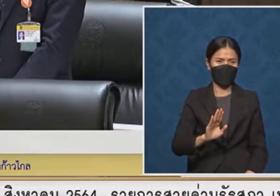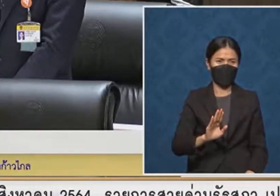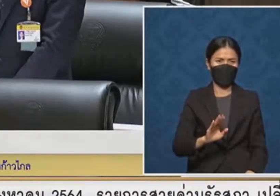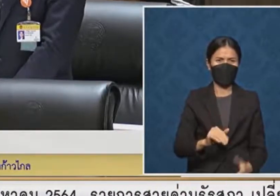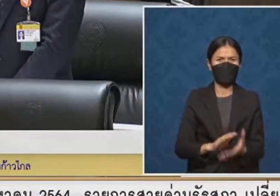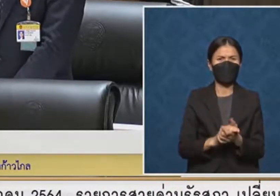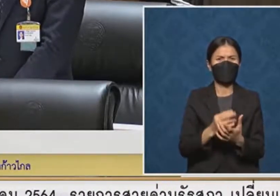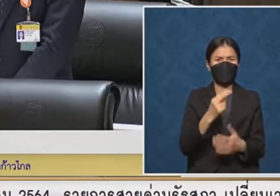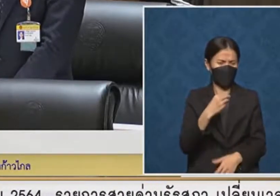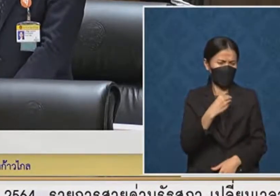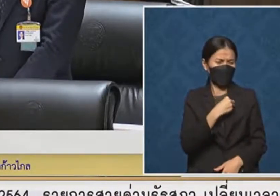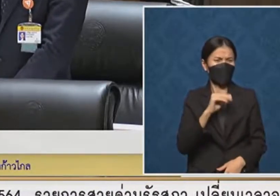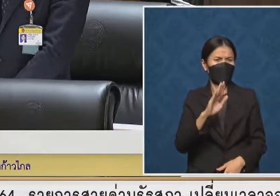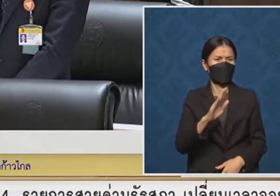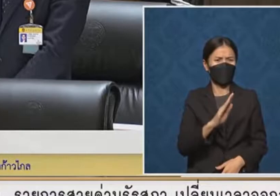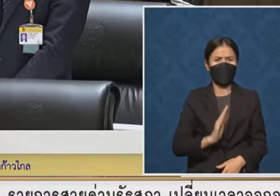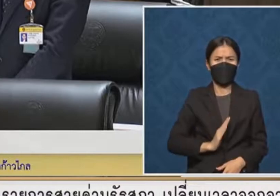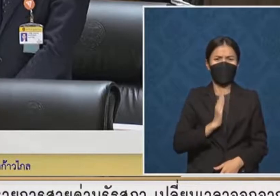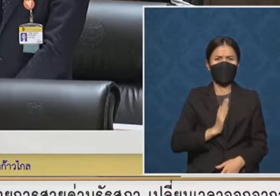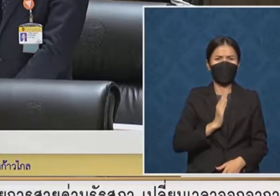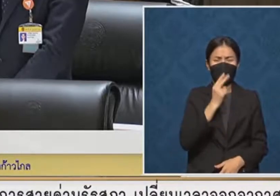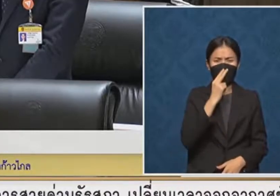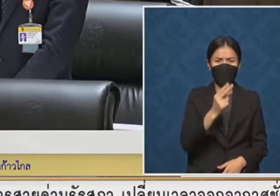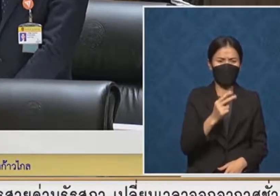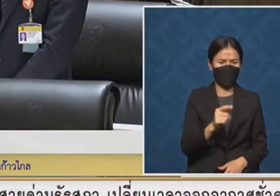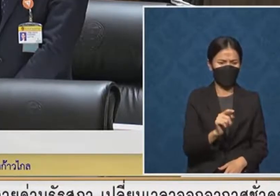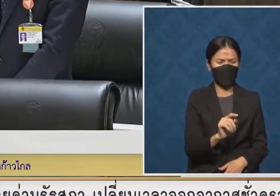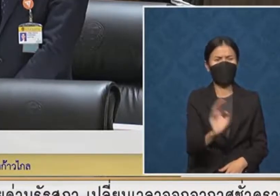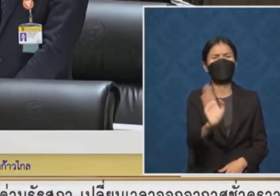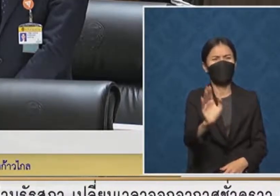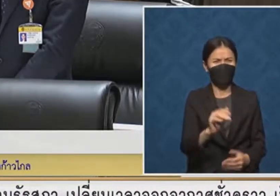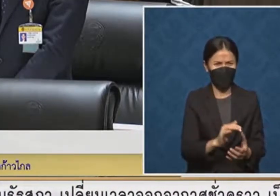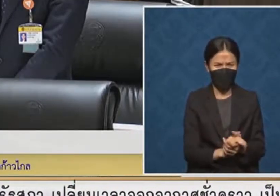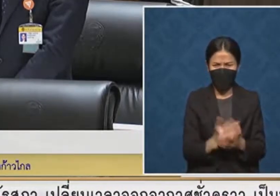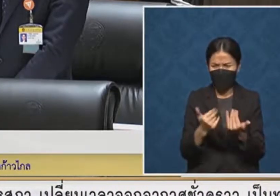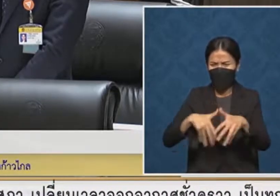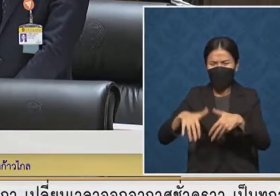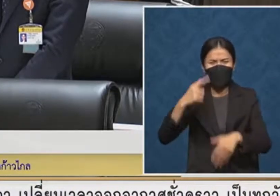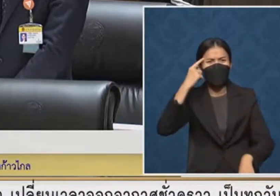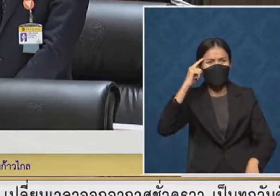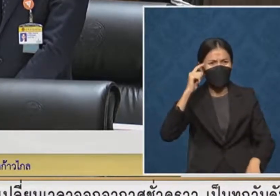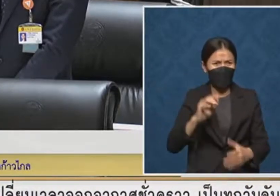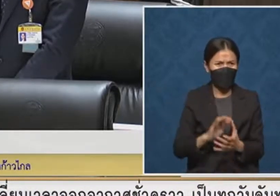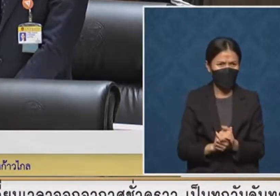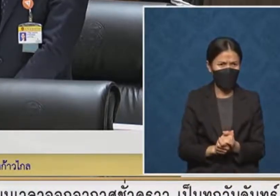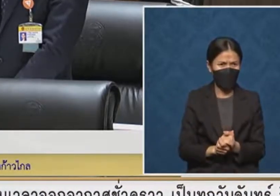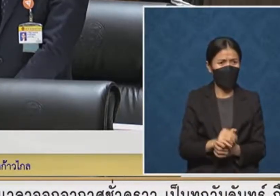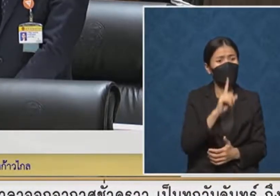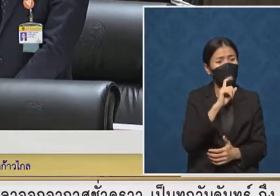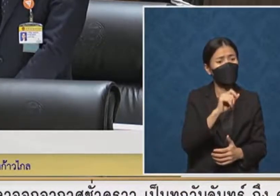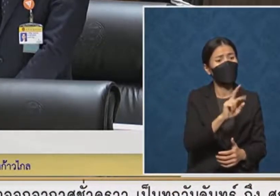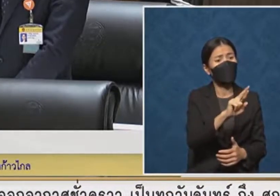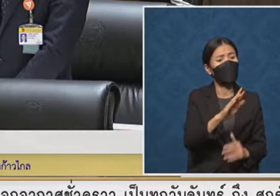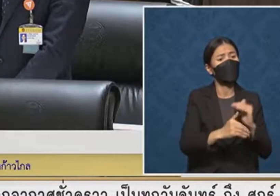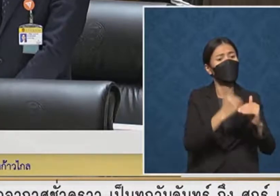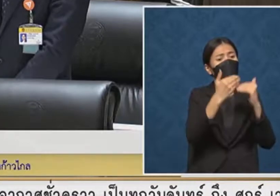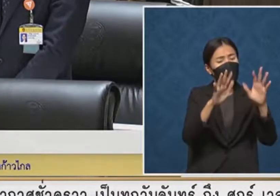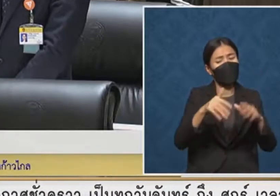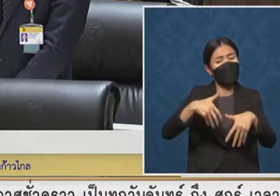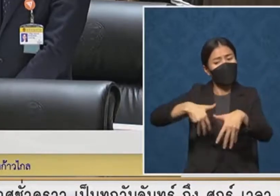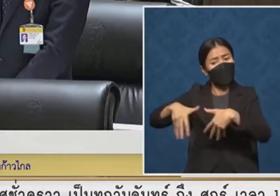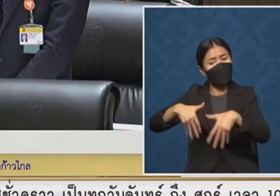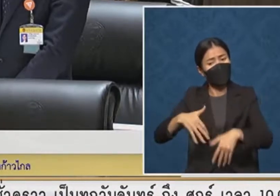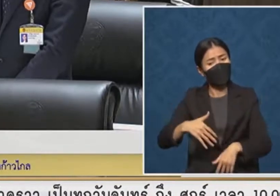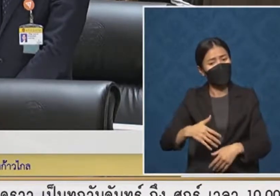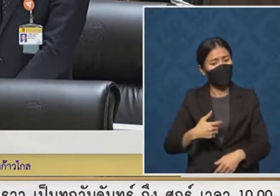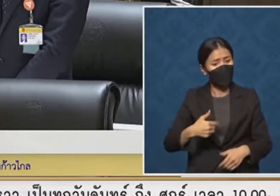ข้แล้แลมันจะทำให้ชีวตพเขาดีข้ยัไครัมคนขพระชาทาน